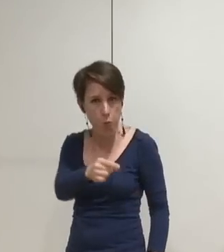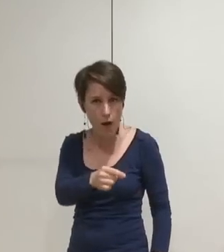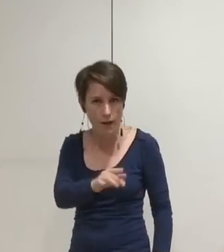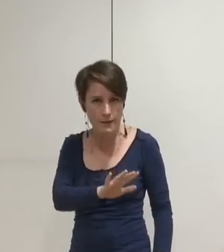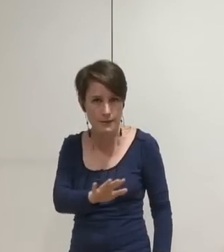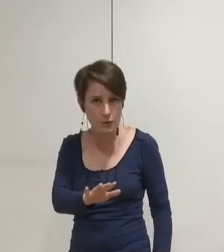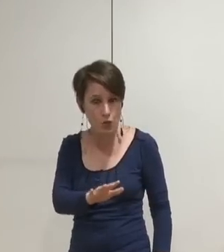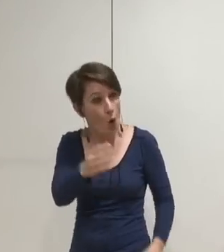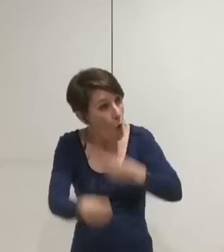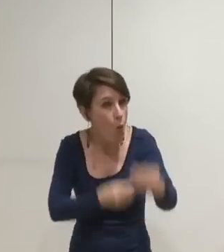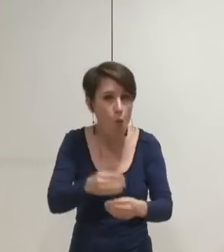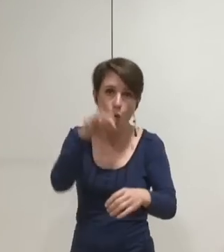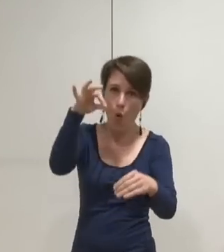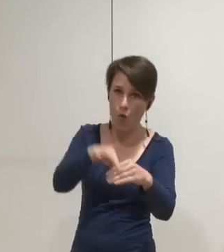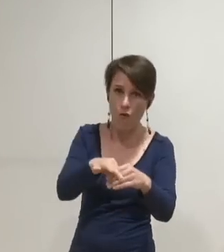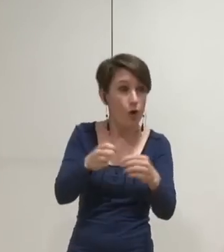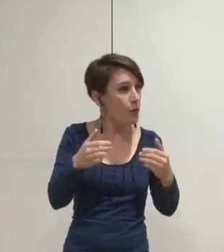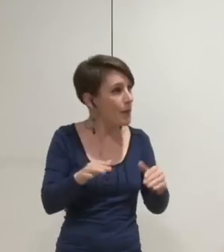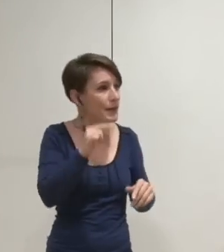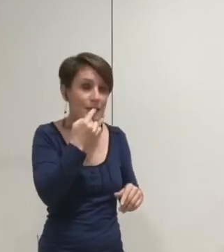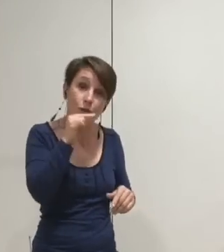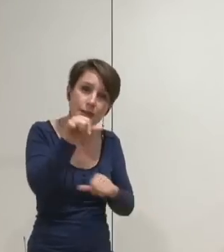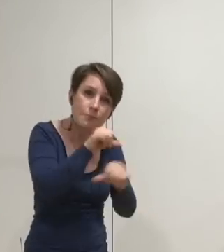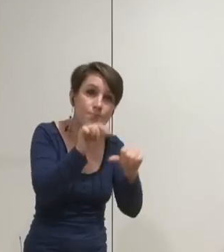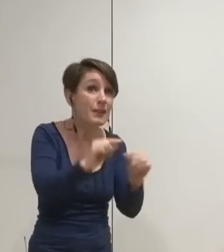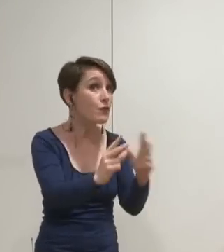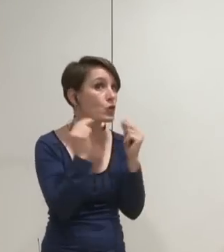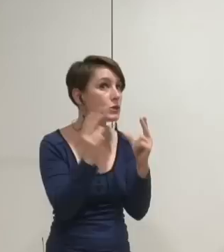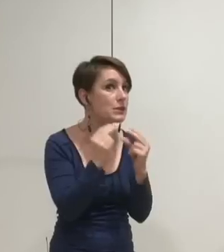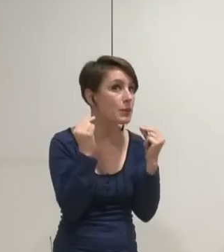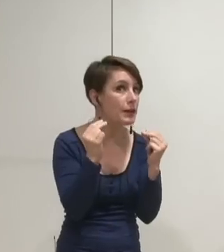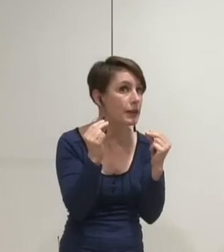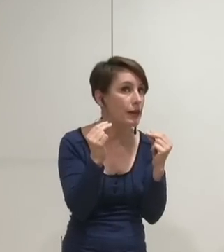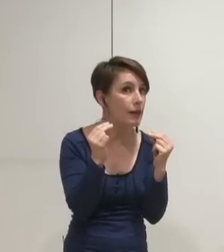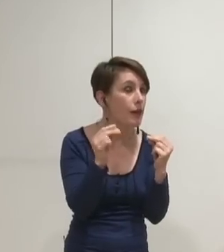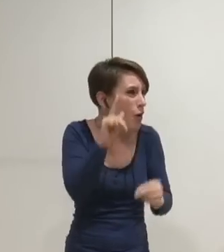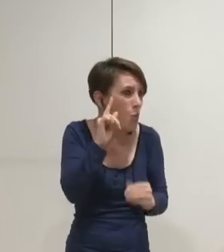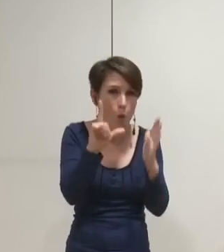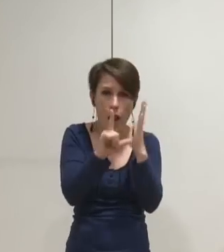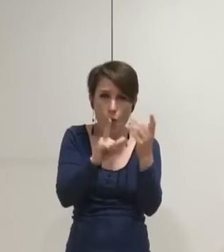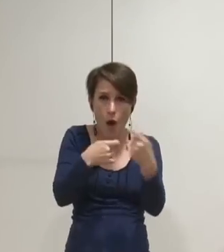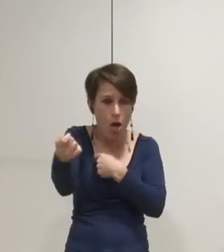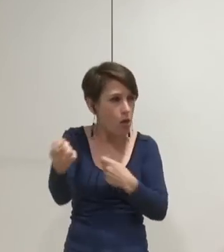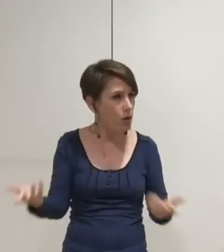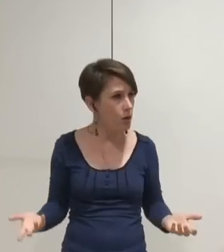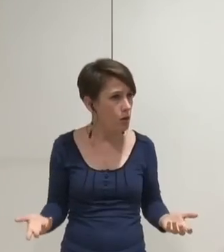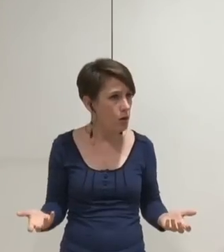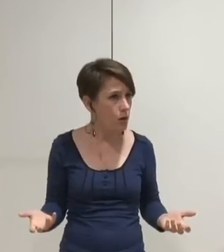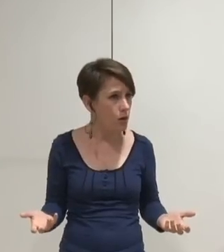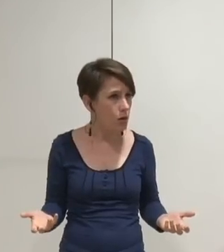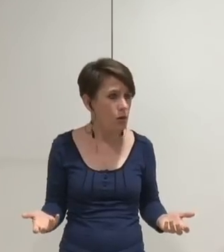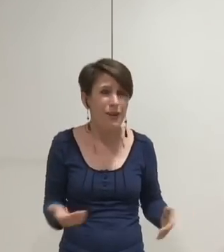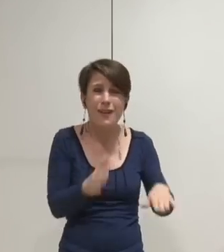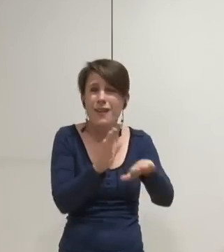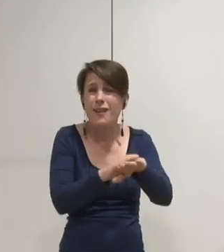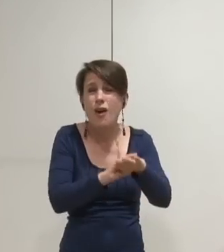soit on le vote alors que vous nous expliquez par A + B qu'il n'est pas légal encore une fois nous ne vous demandons pas de changer